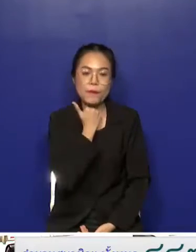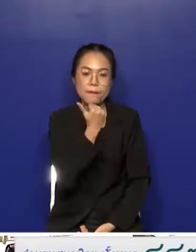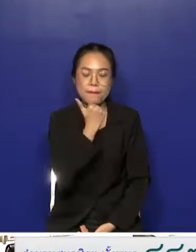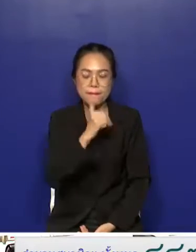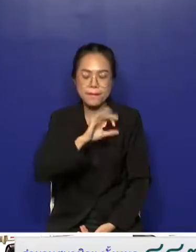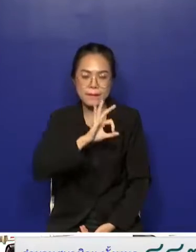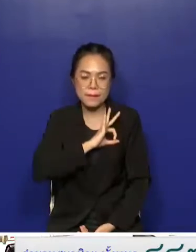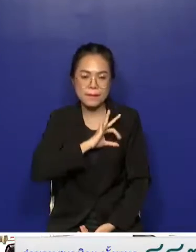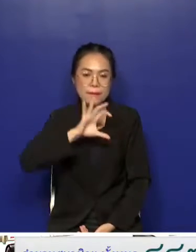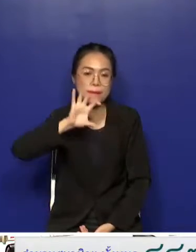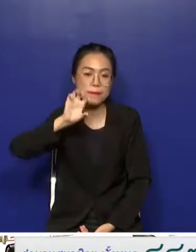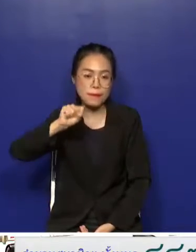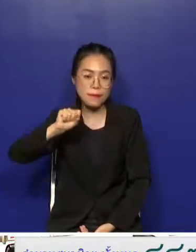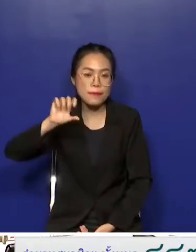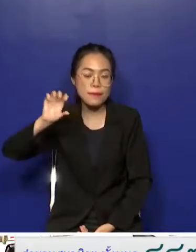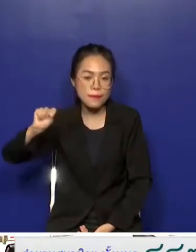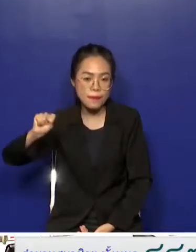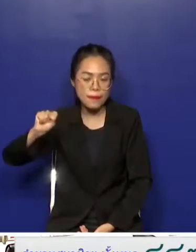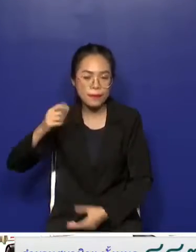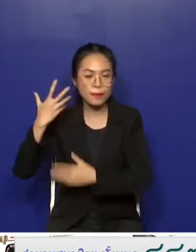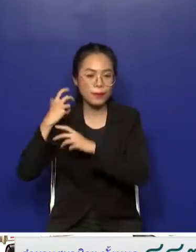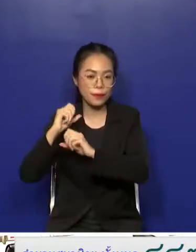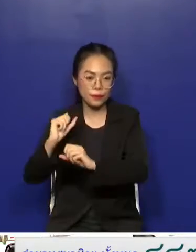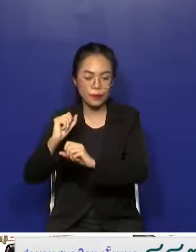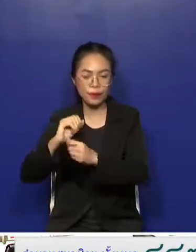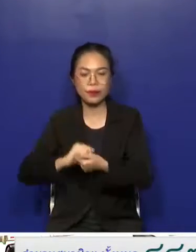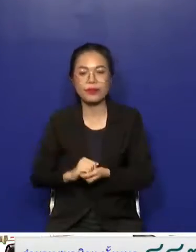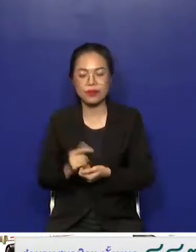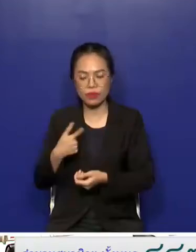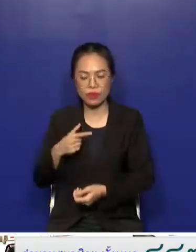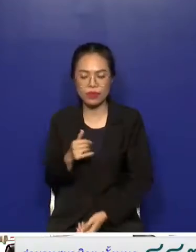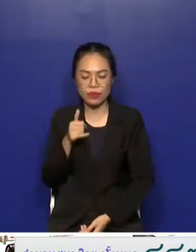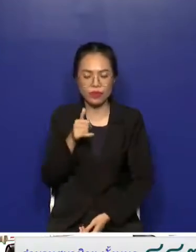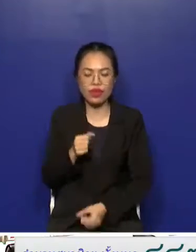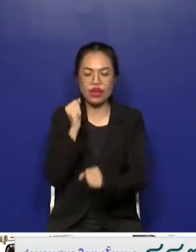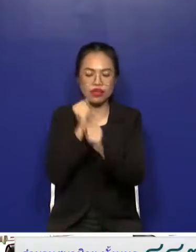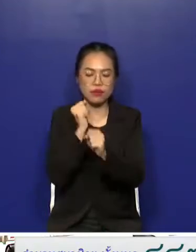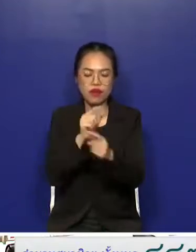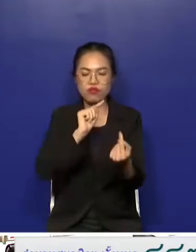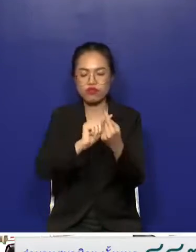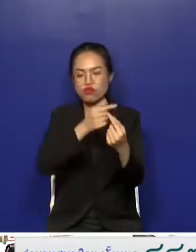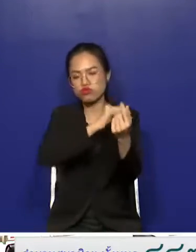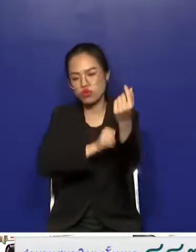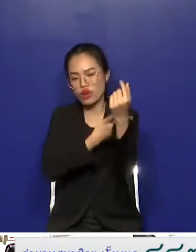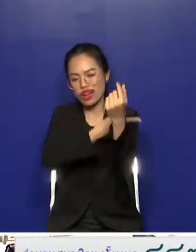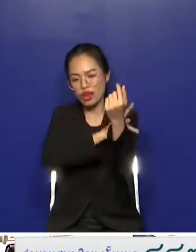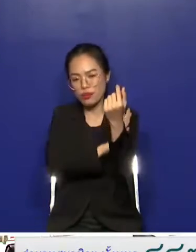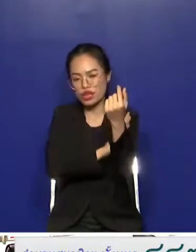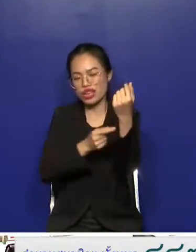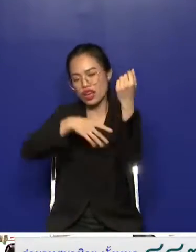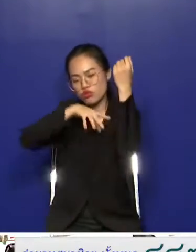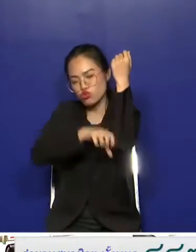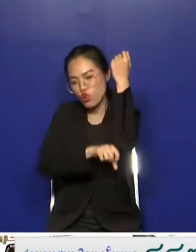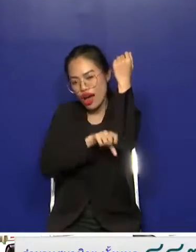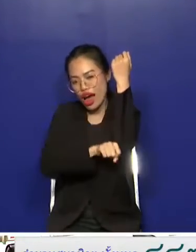ชิสภาพุทธานรษยรศพขาดที่ลงไปทำงานในจงหวด กระบีแล้วกจหดสงขา ครั ทรมาณ cos